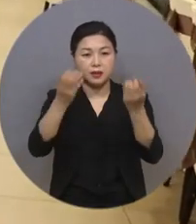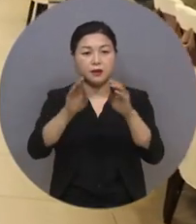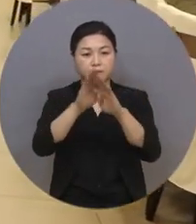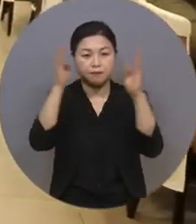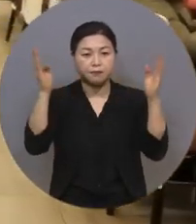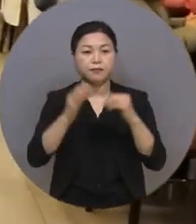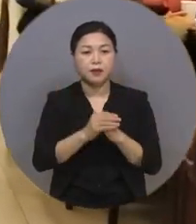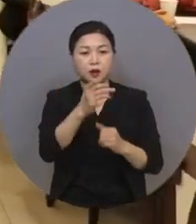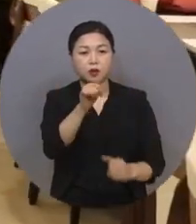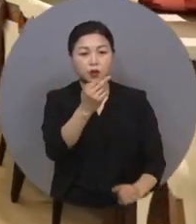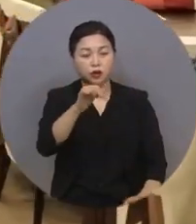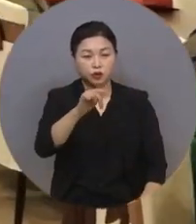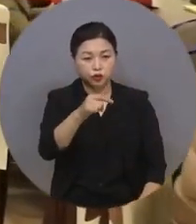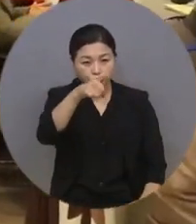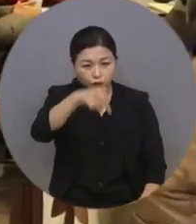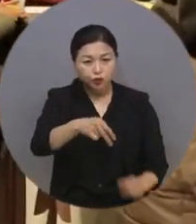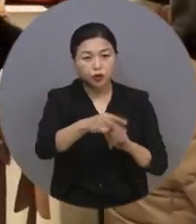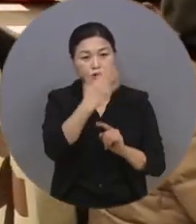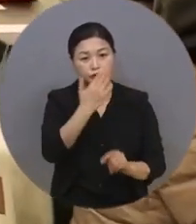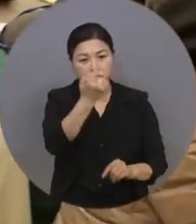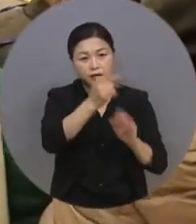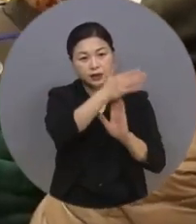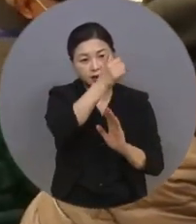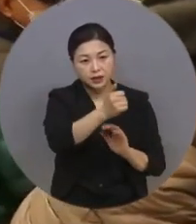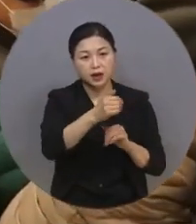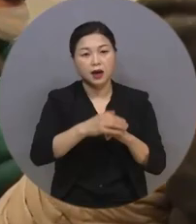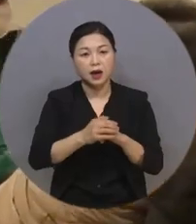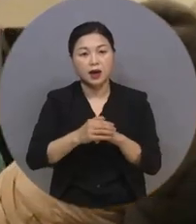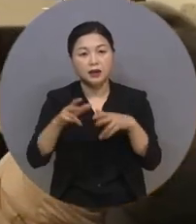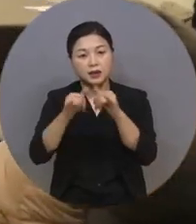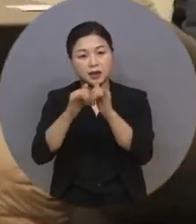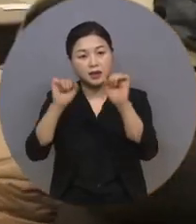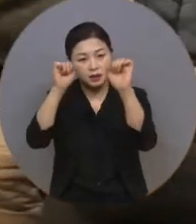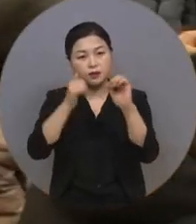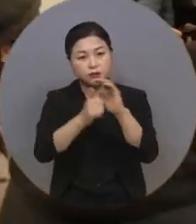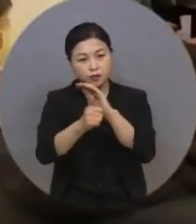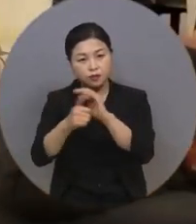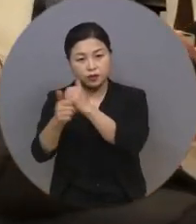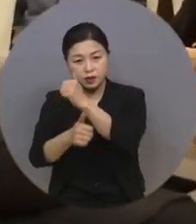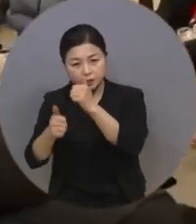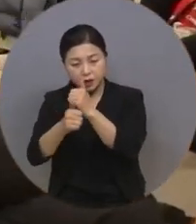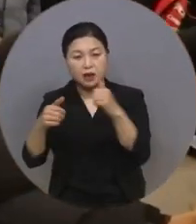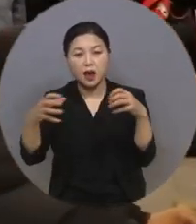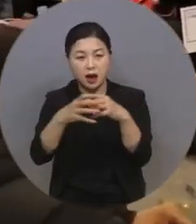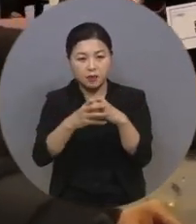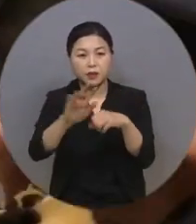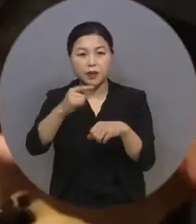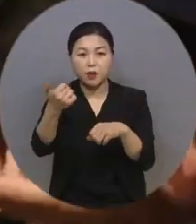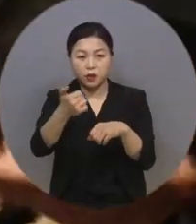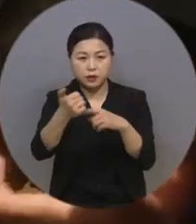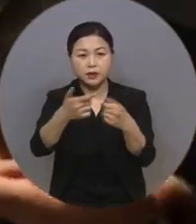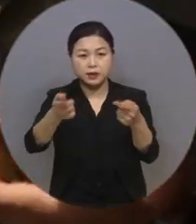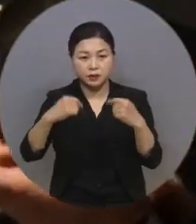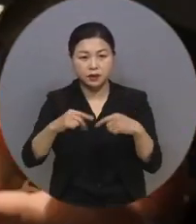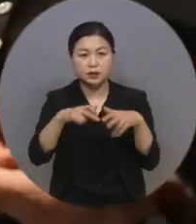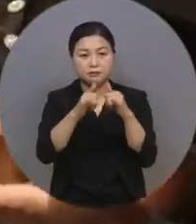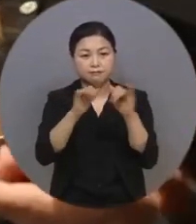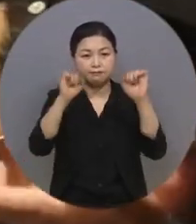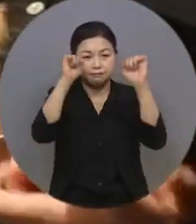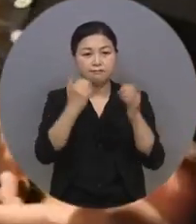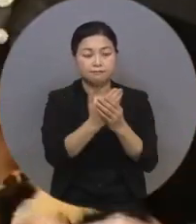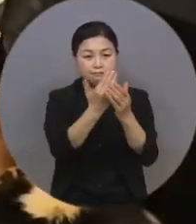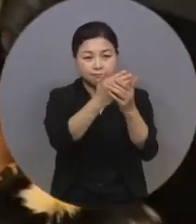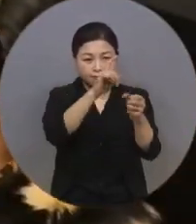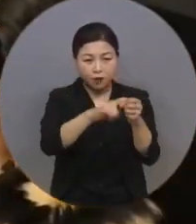행사에는 노광교 순천시장 순천시 장애인 체육 선수들 임원 등 150여 명이 참석한 가운데 장애인 체육발전을